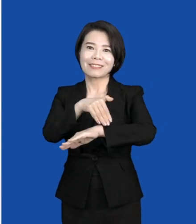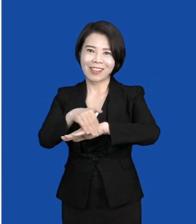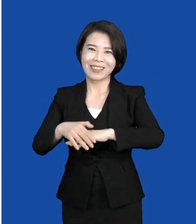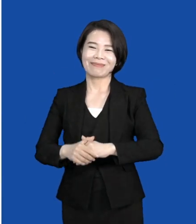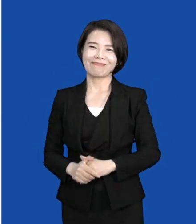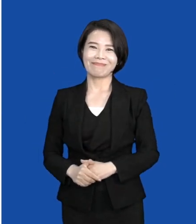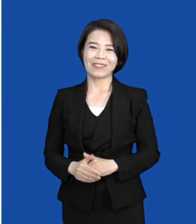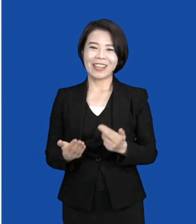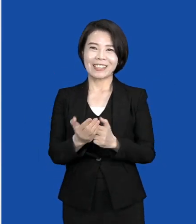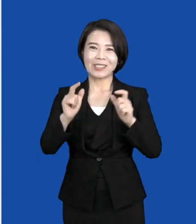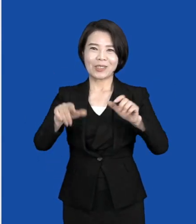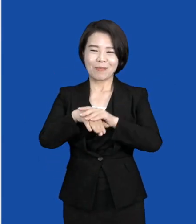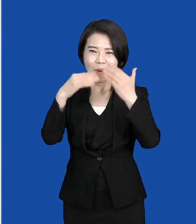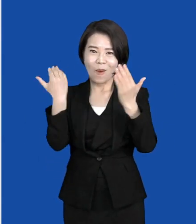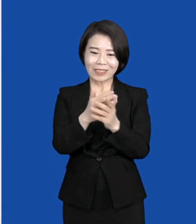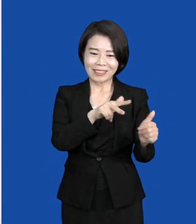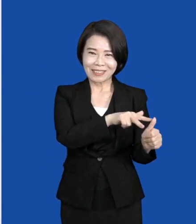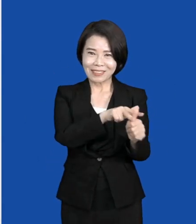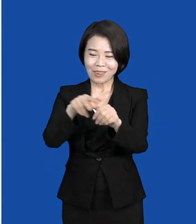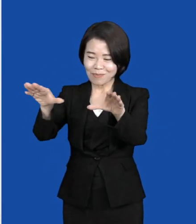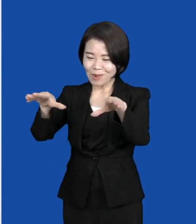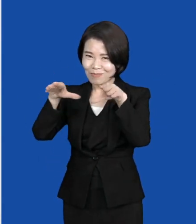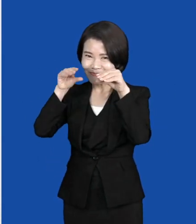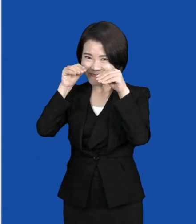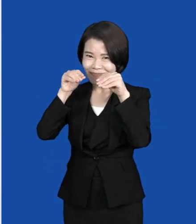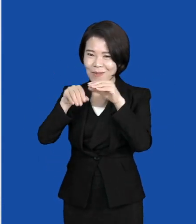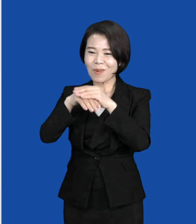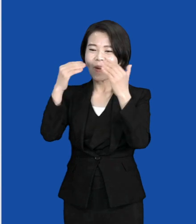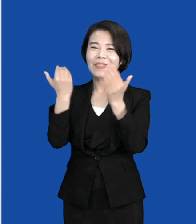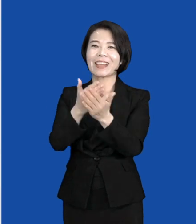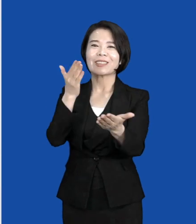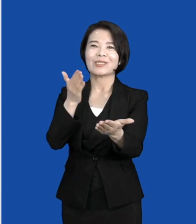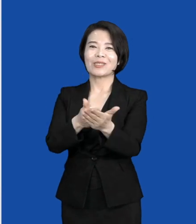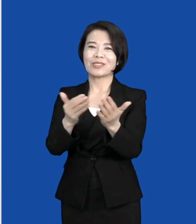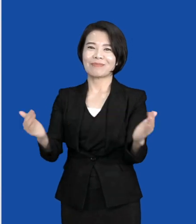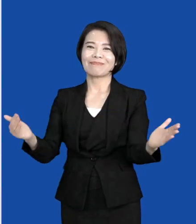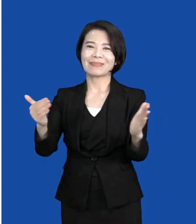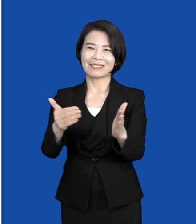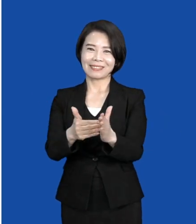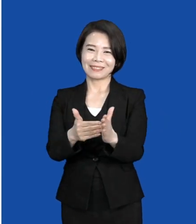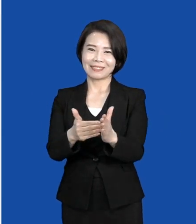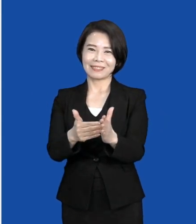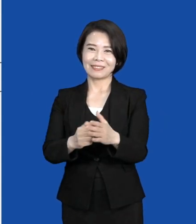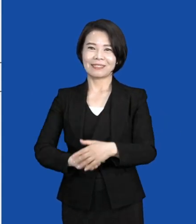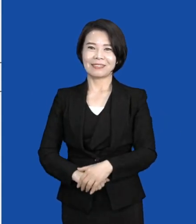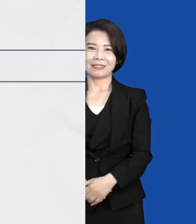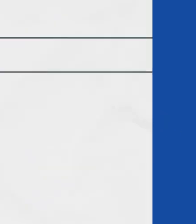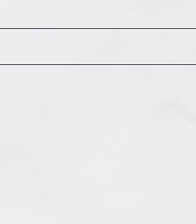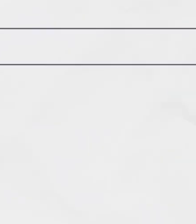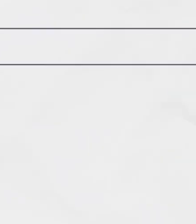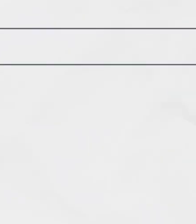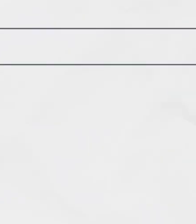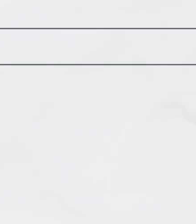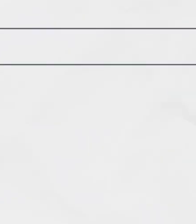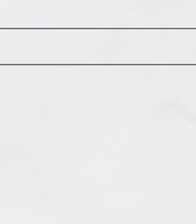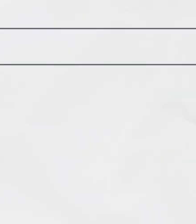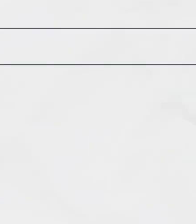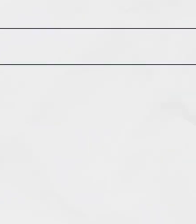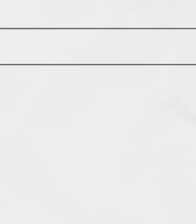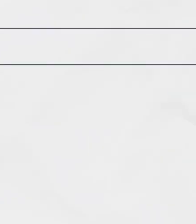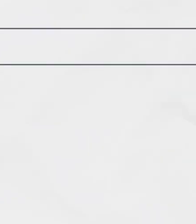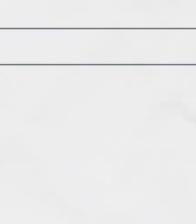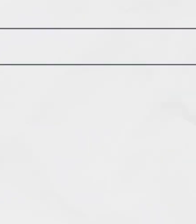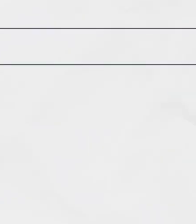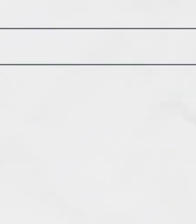예정입니다. 제주의 모든 정보를 한눈에 몬땅뉴스였습니다.